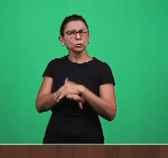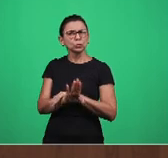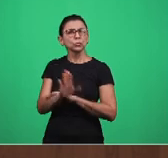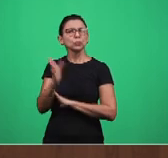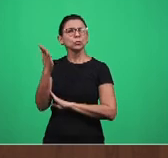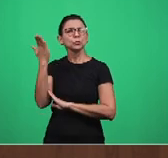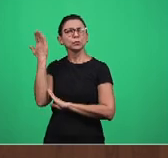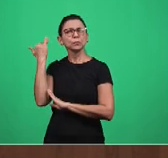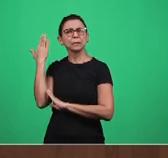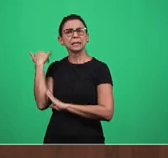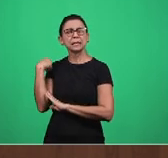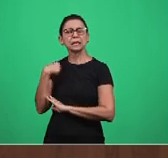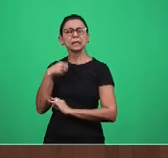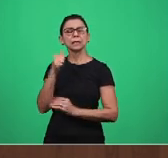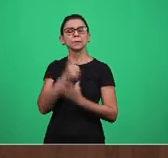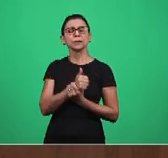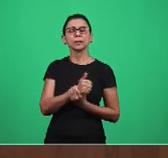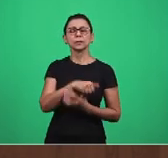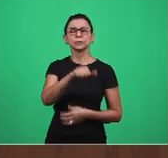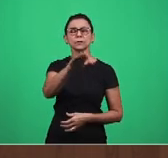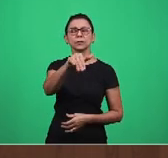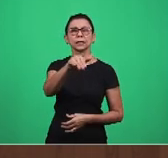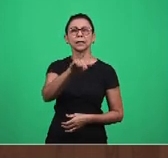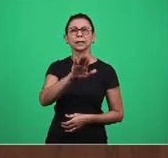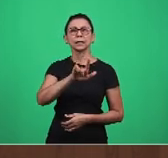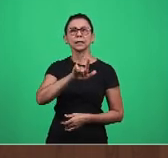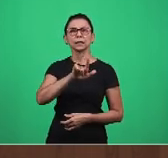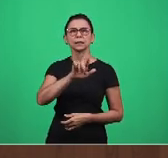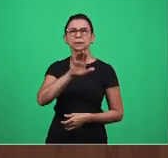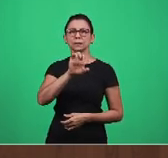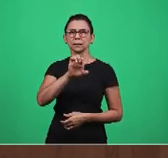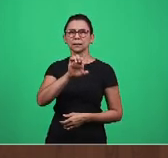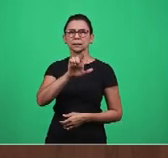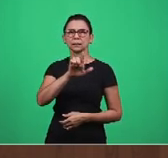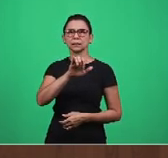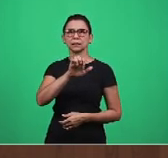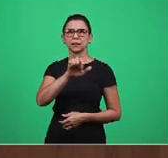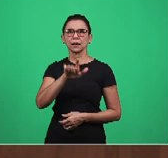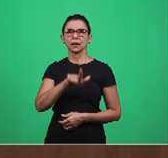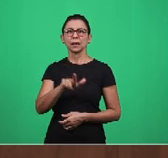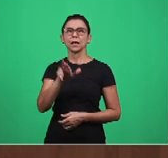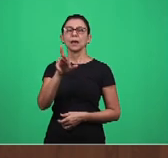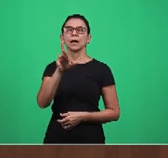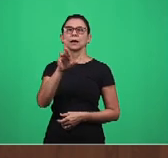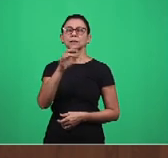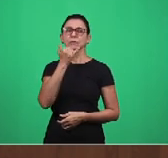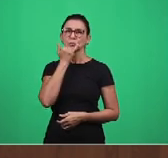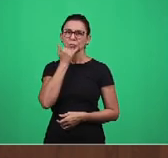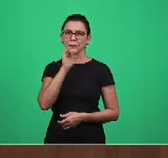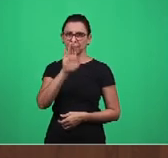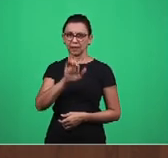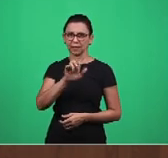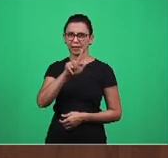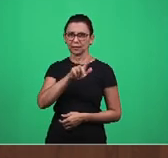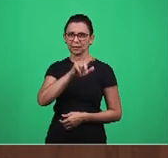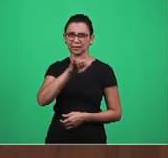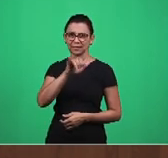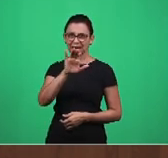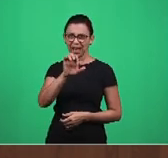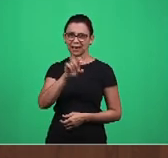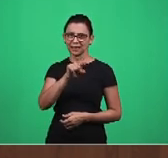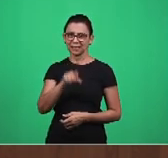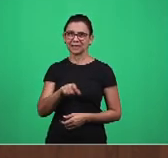son serviteur de confiance, Eliezer, et ordonne Eliezer qui va chercher une fiancée pour